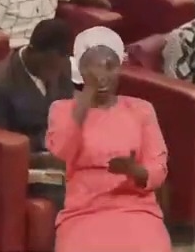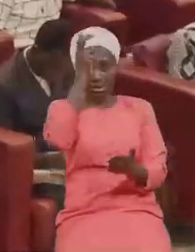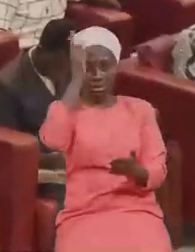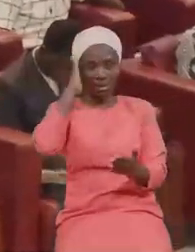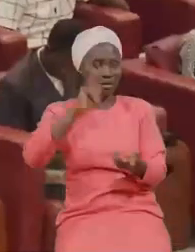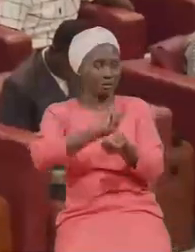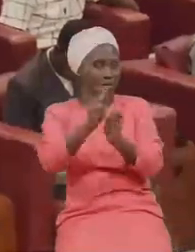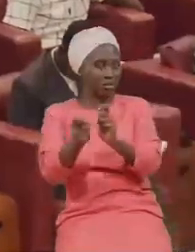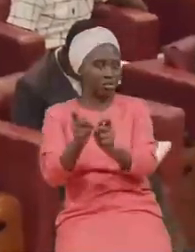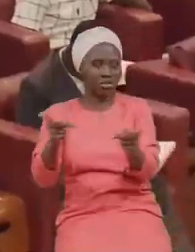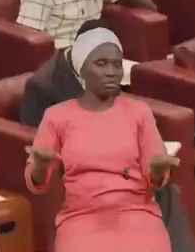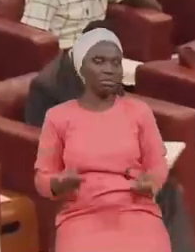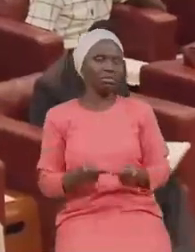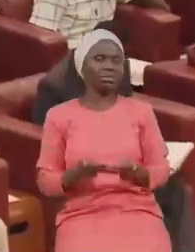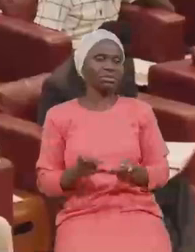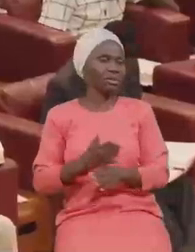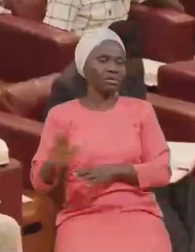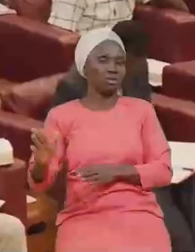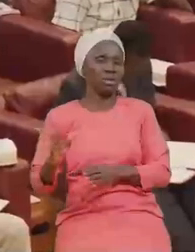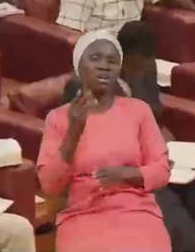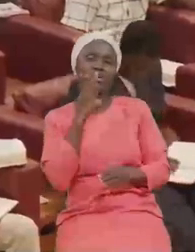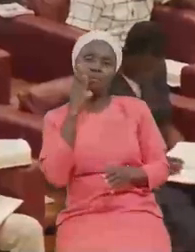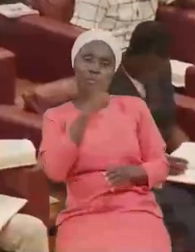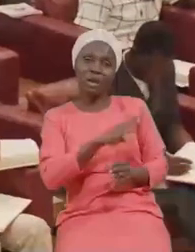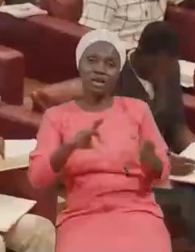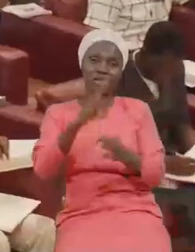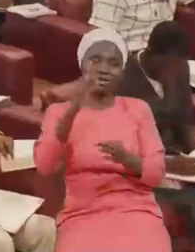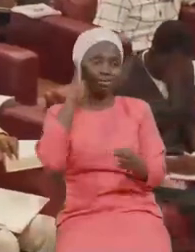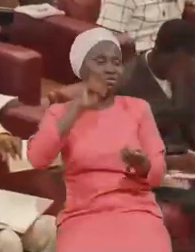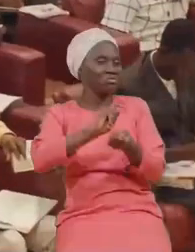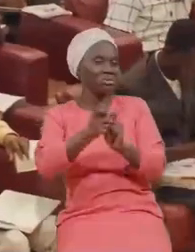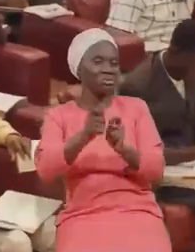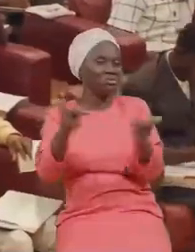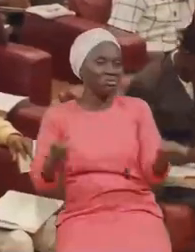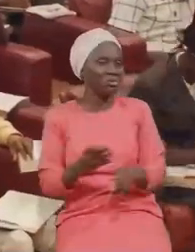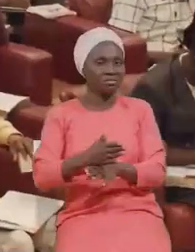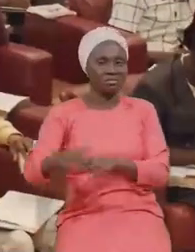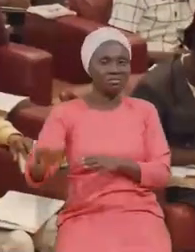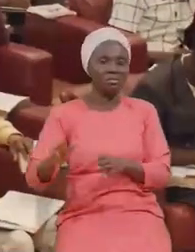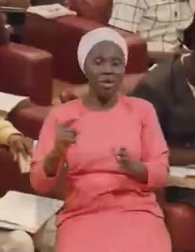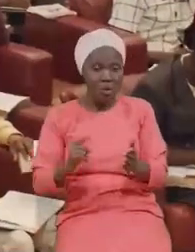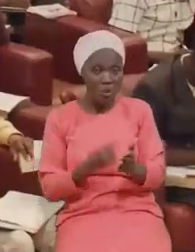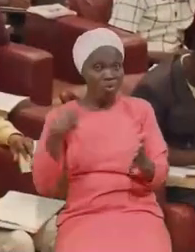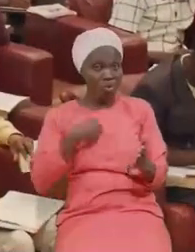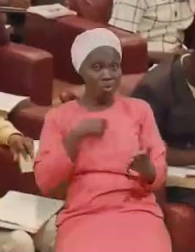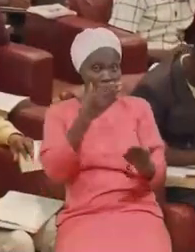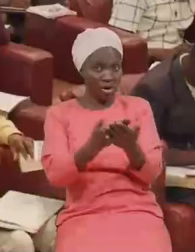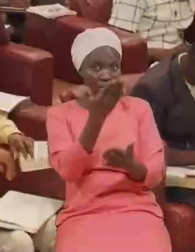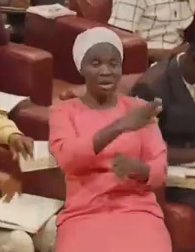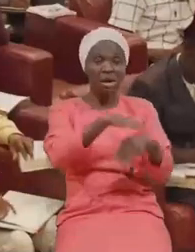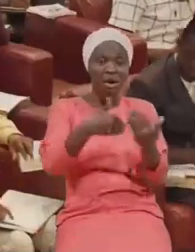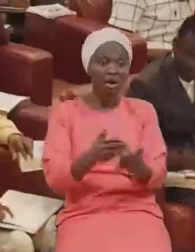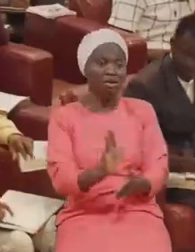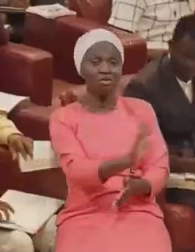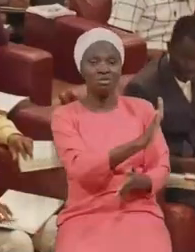lorsque nous sommes arrivés là-bas les deux mots vont déménager lorsque nous arrivons là-bas tous les occultistes